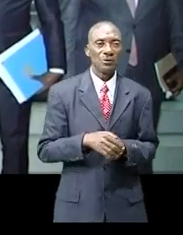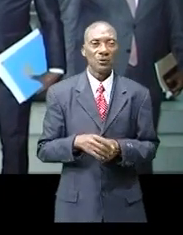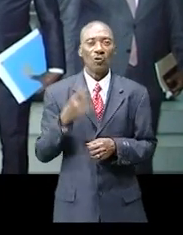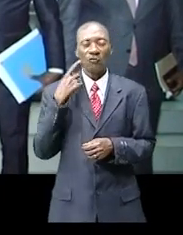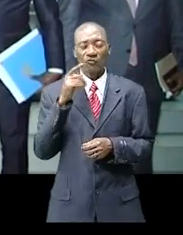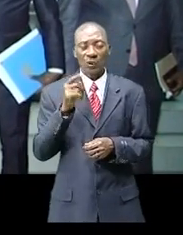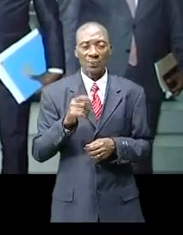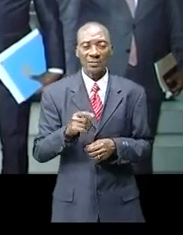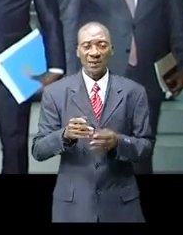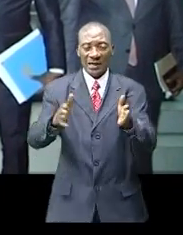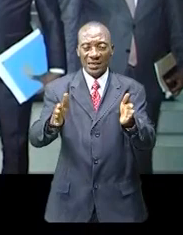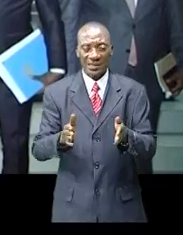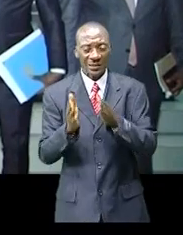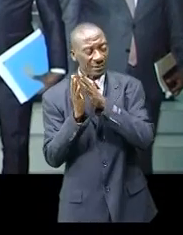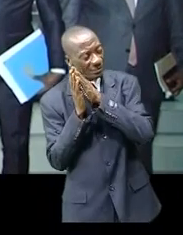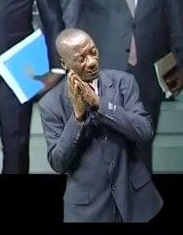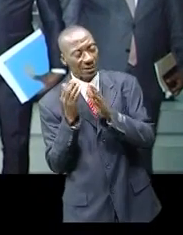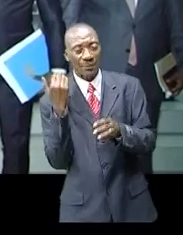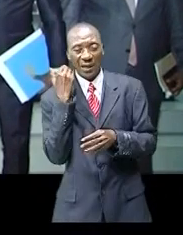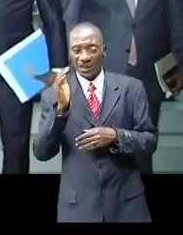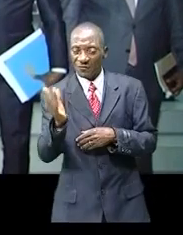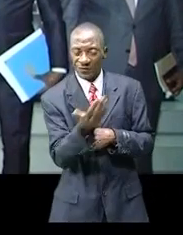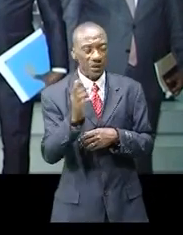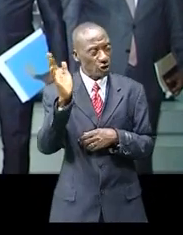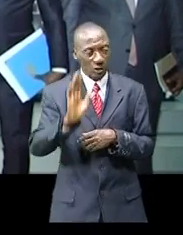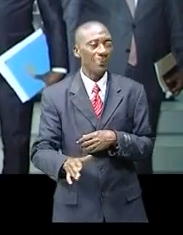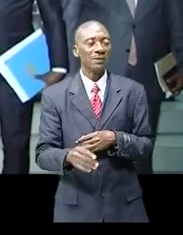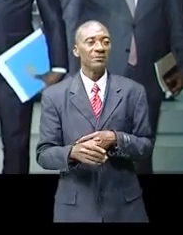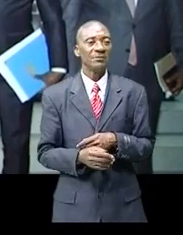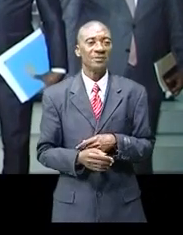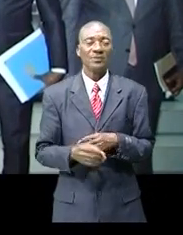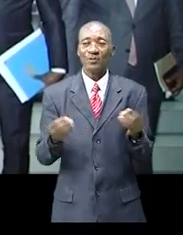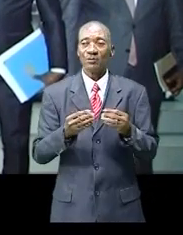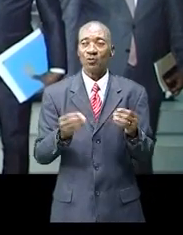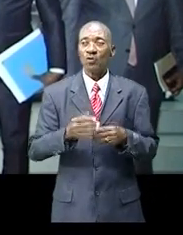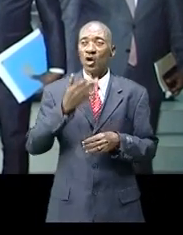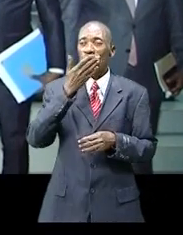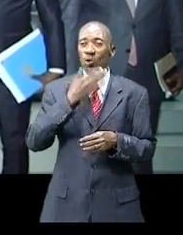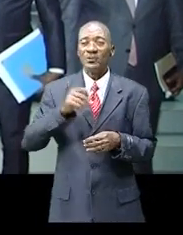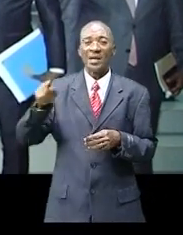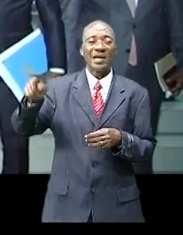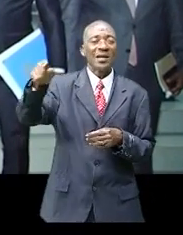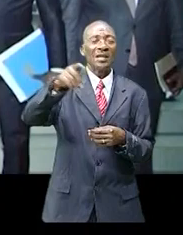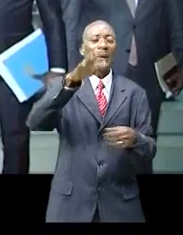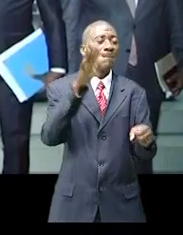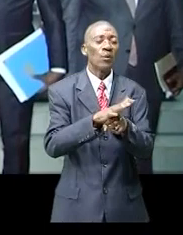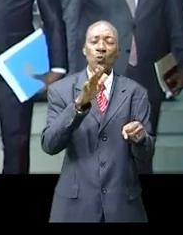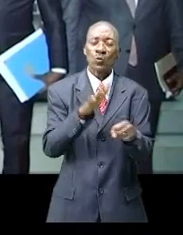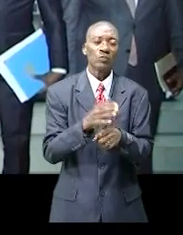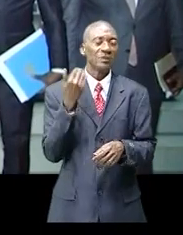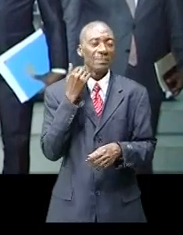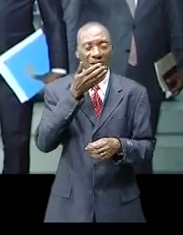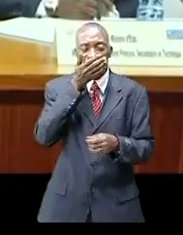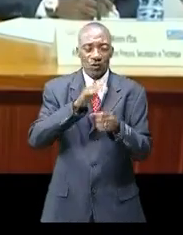lits de malades, tout simplement parce que nos hôpitaux sont inondés de ces cas-là, de